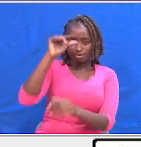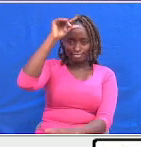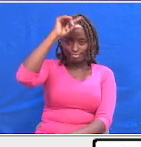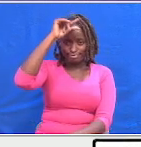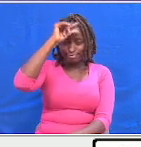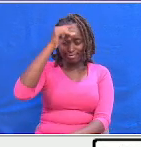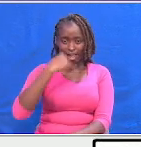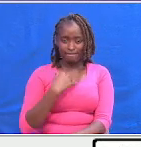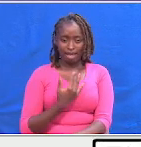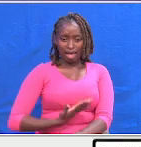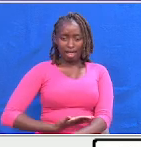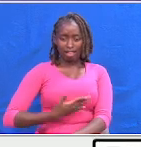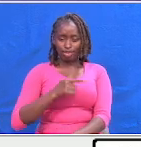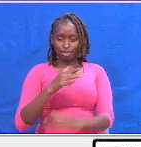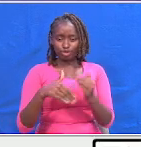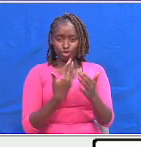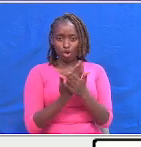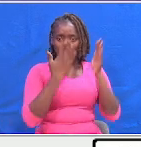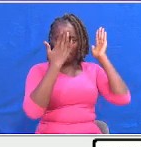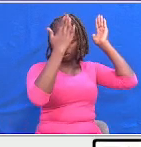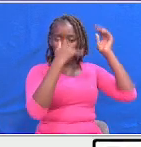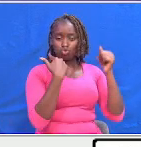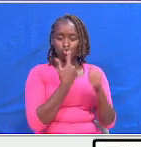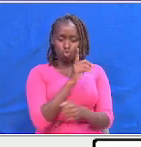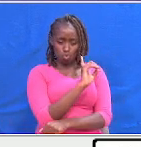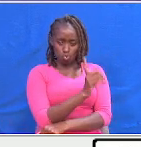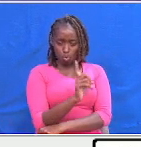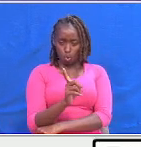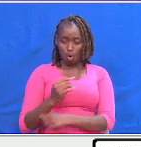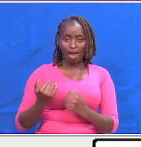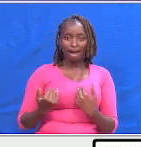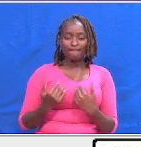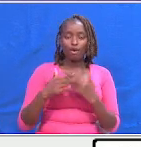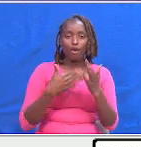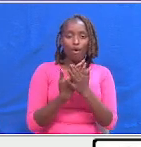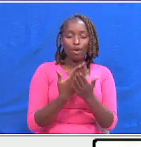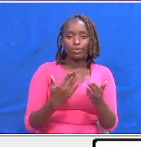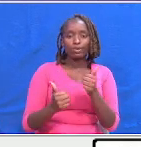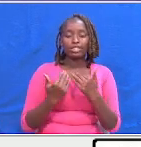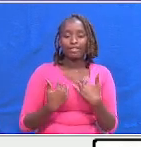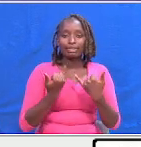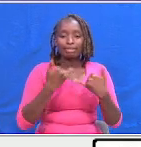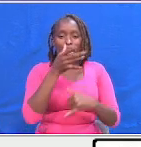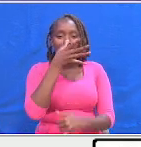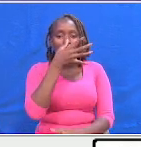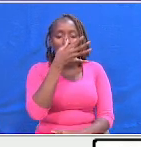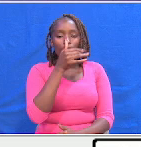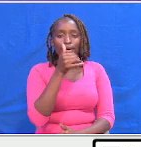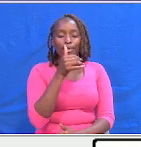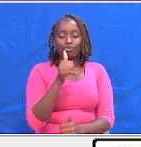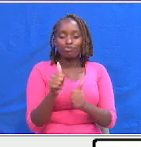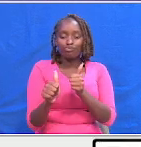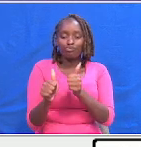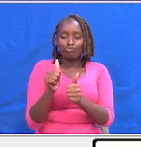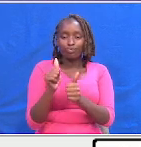kumewakasirisha maaskofu hao, walioonya kuwa hulka ya udanganyifu inayoondoa uaminifu